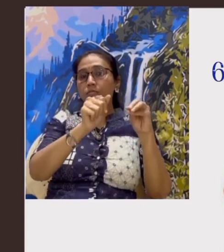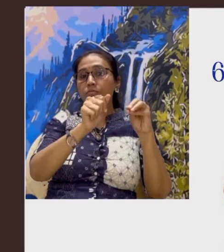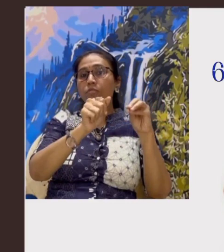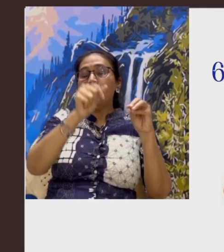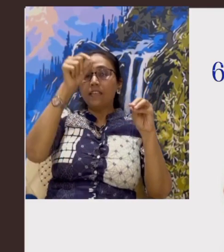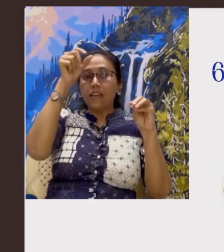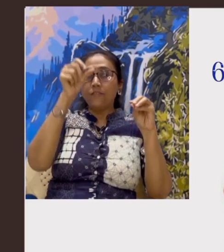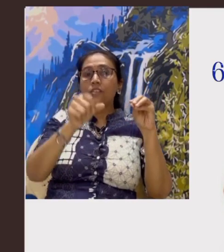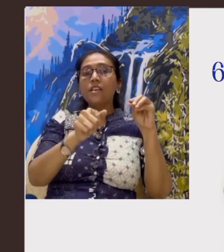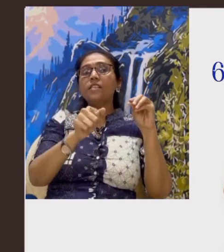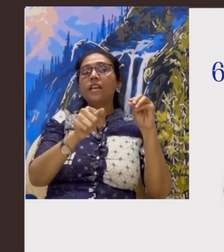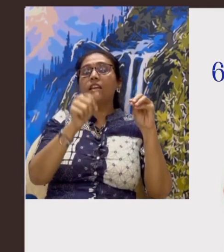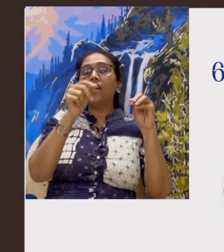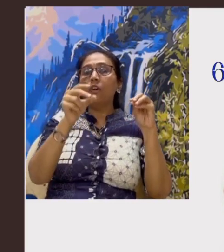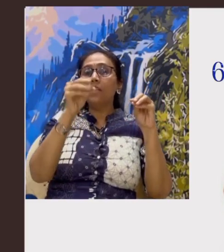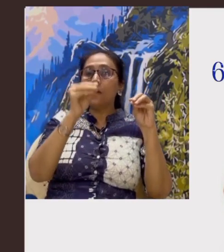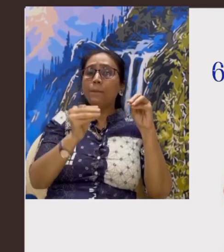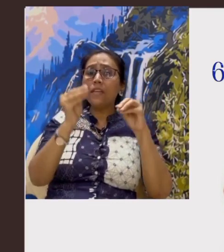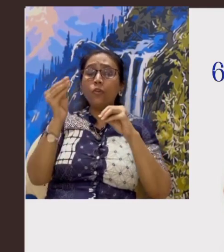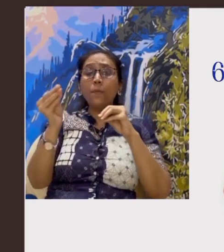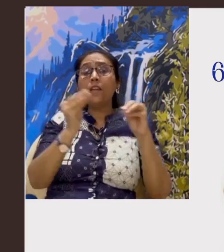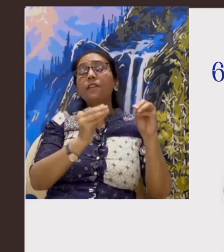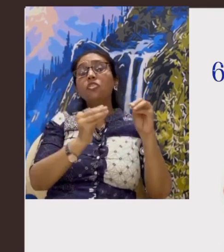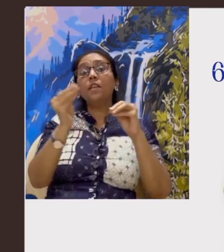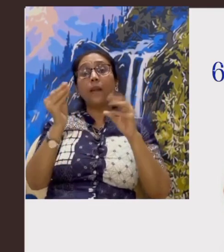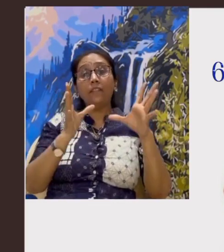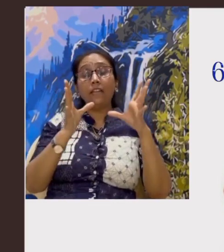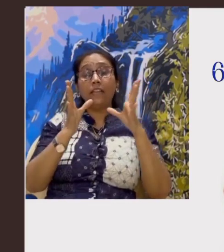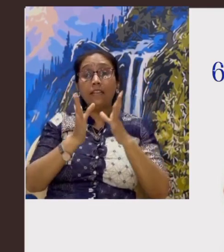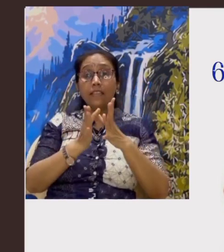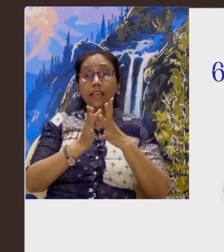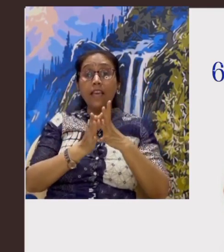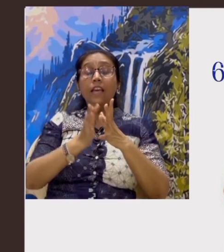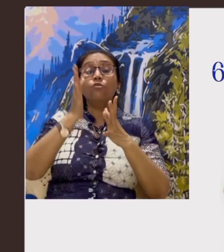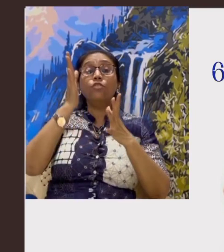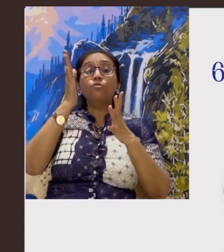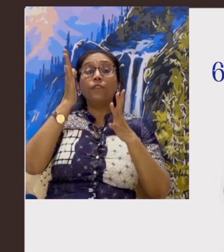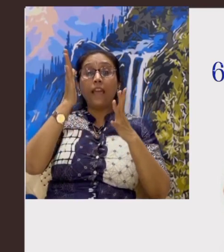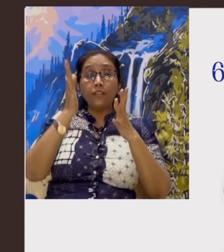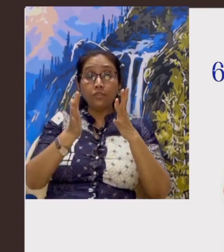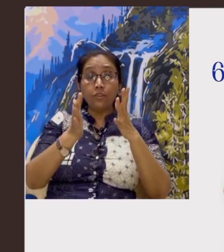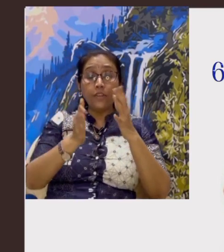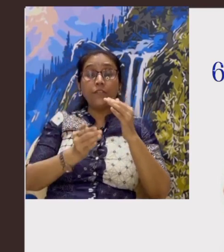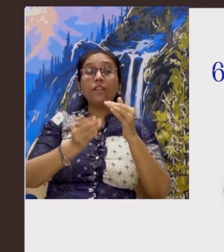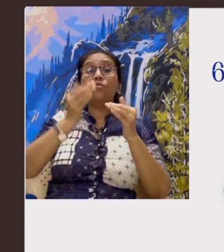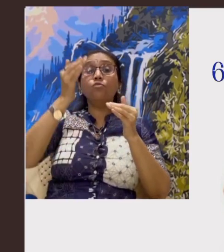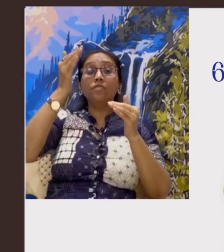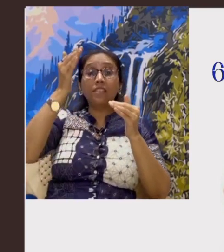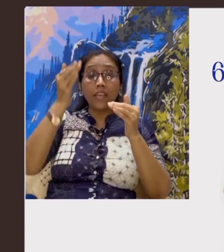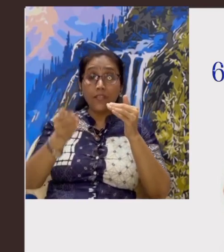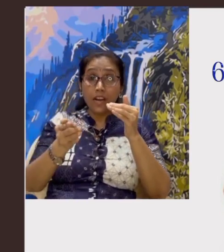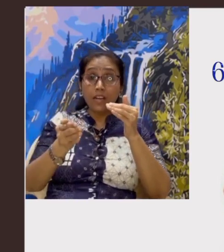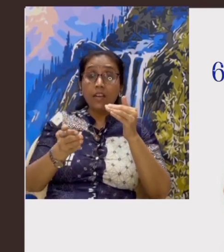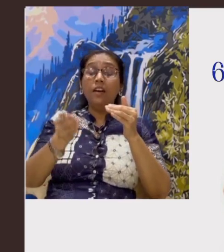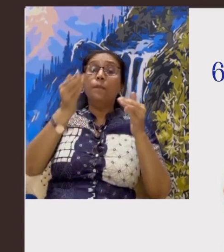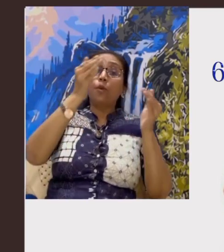थ्रू ऐसा एम्फोसाइज किया है, गवर्नमेंट जब भी कोई भी इंडिविजुअल की प्राइवेट लैंड लेती है तो इट शुड एंश्योर, इनफैक्ट इट शुड